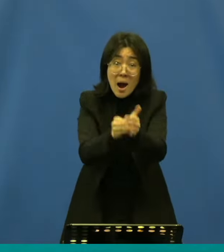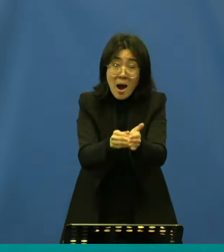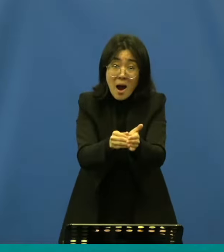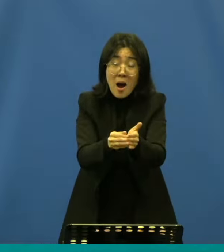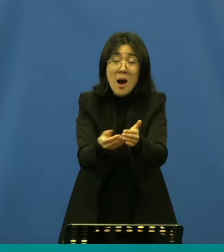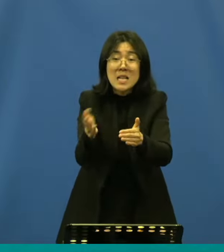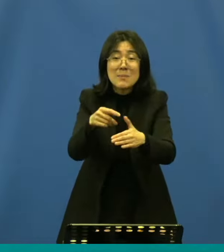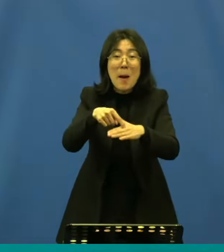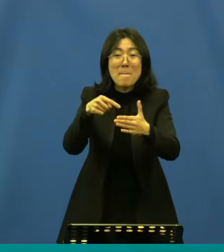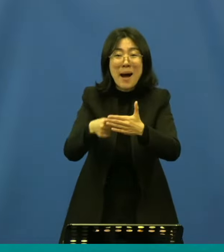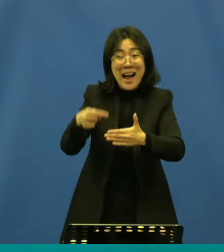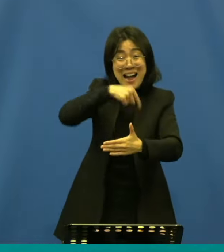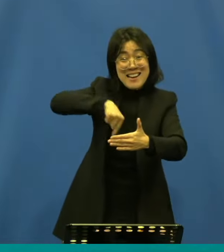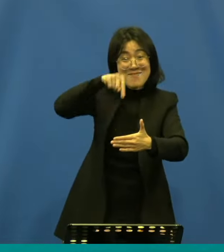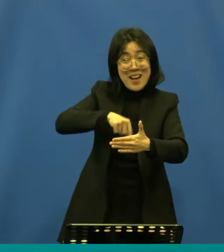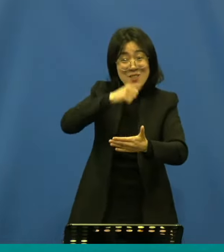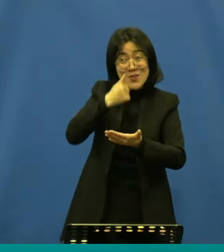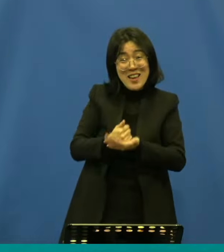거예요.